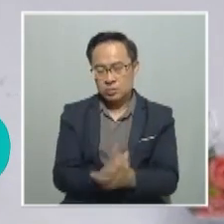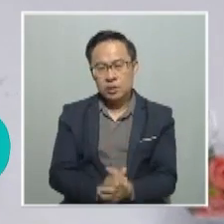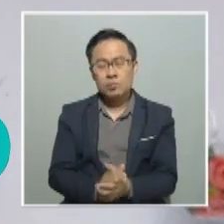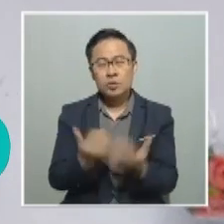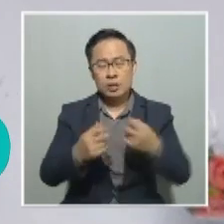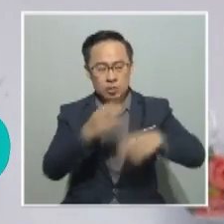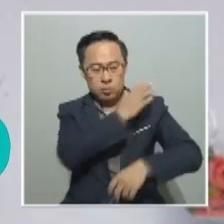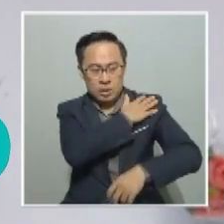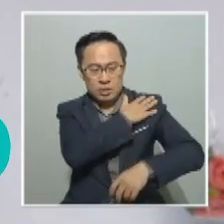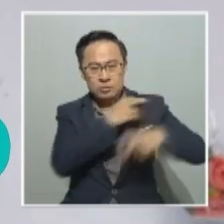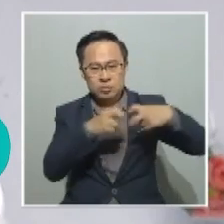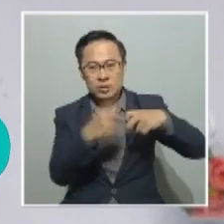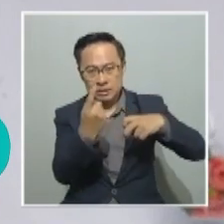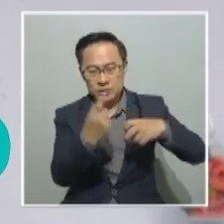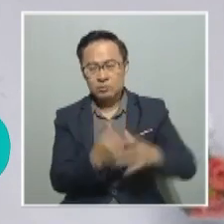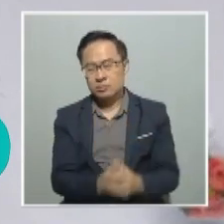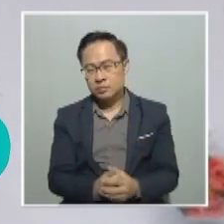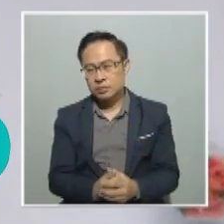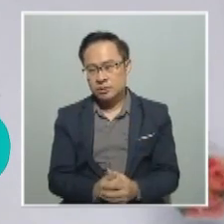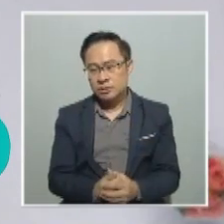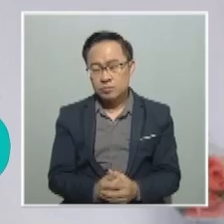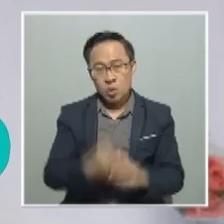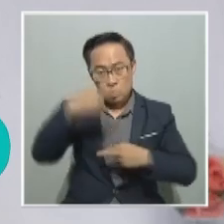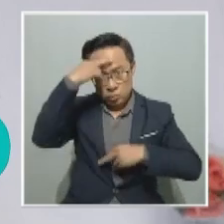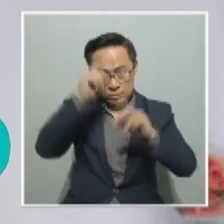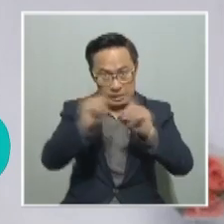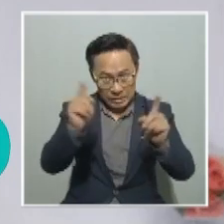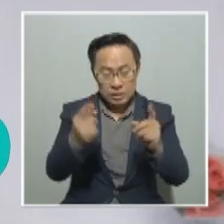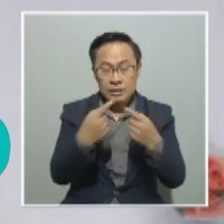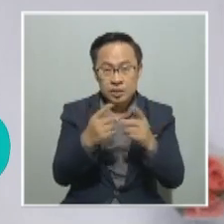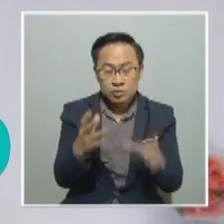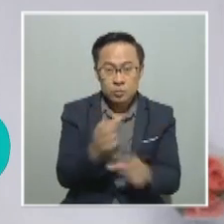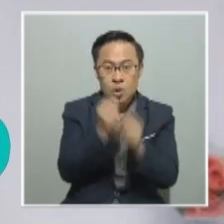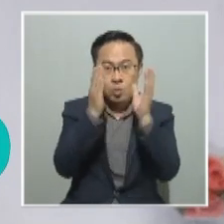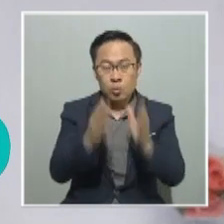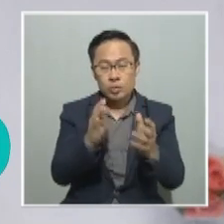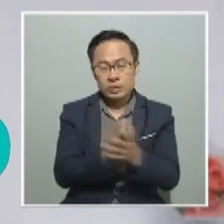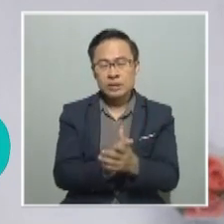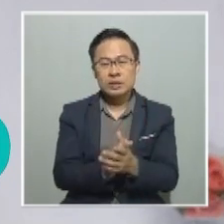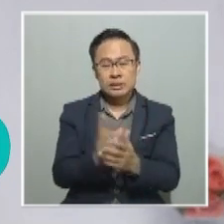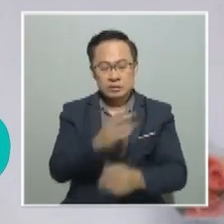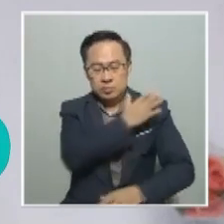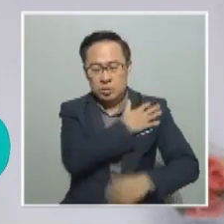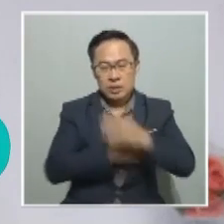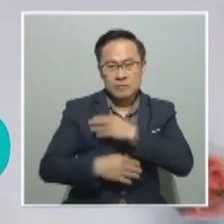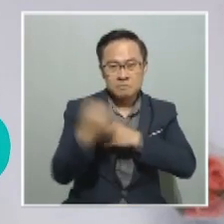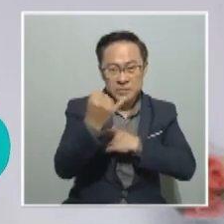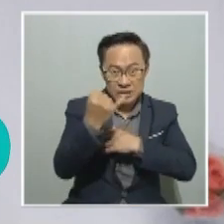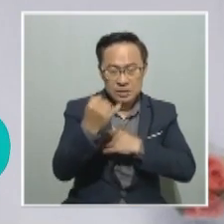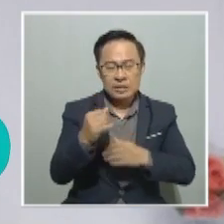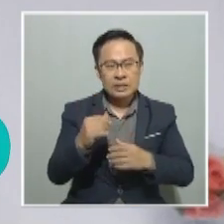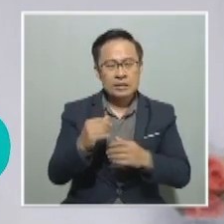วันนี้ก็ผมฝากเรื่องไหลติดนะฮะ ครับ ใช้ไม่คิดนะฮะนอนผิดท่ารับรองไหลติดแน่นอน